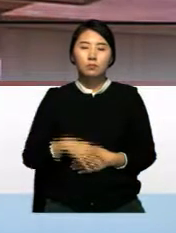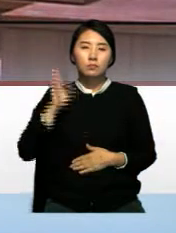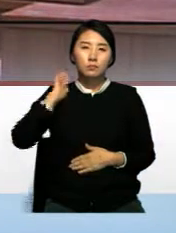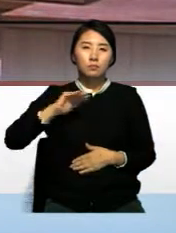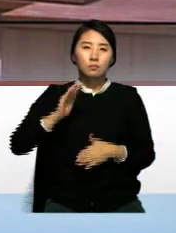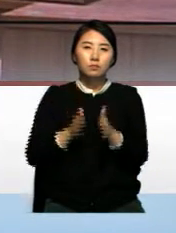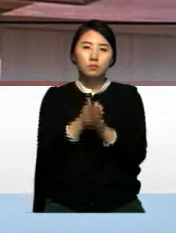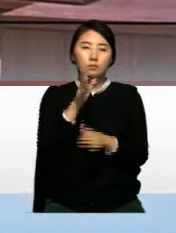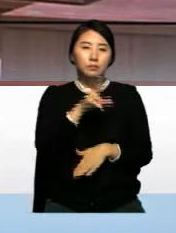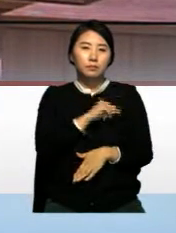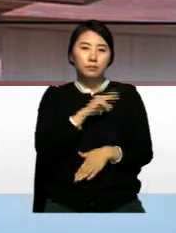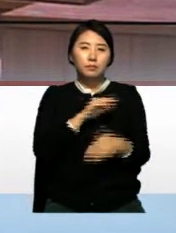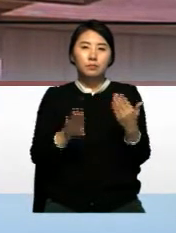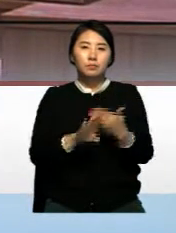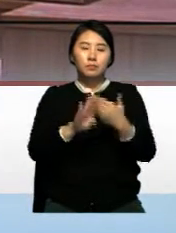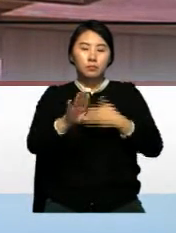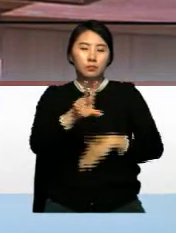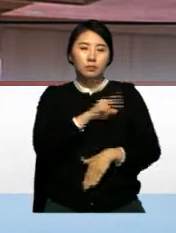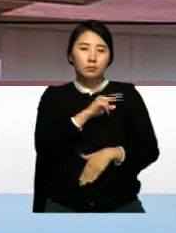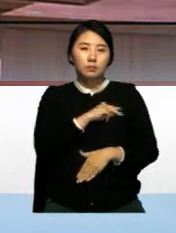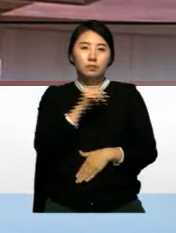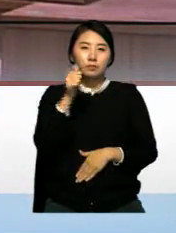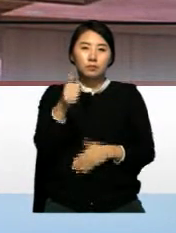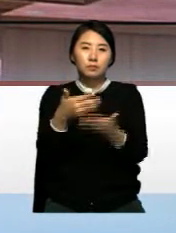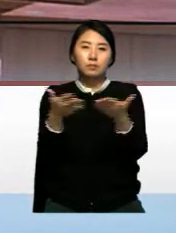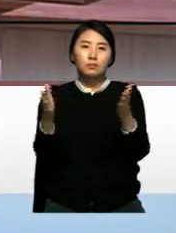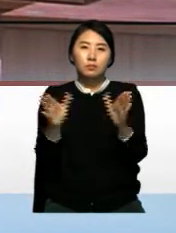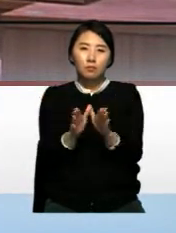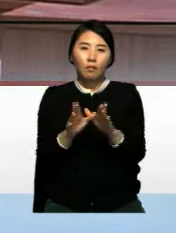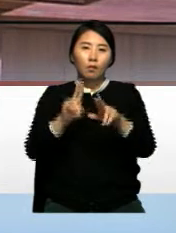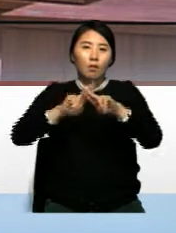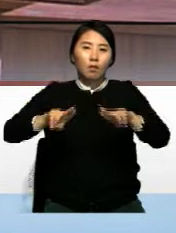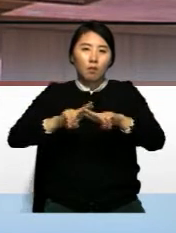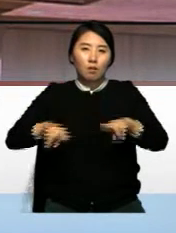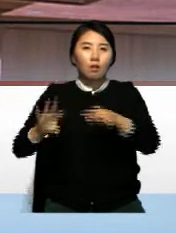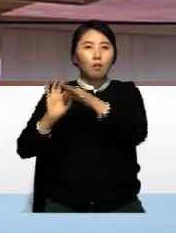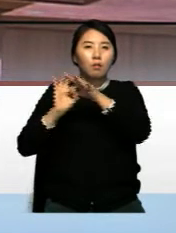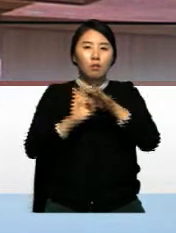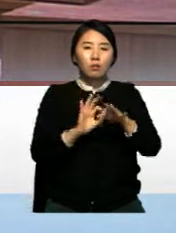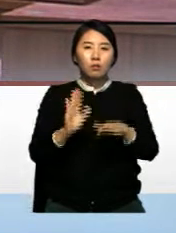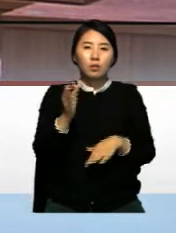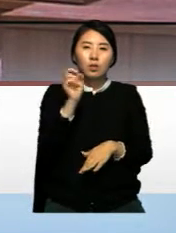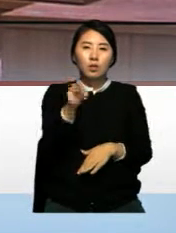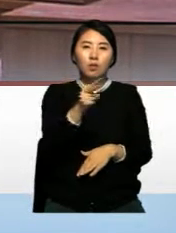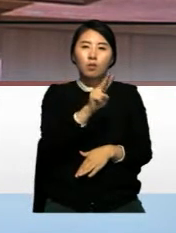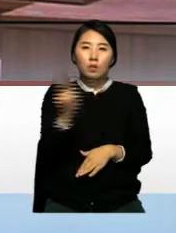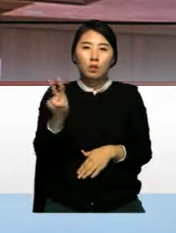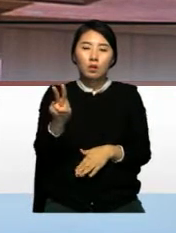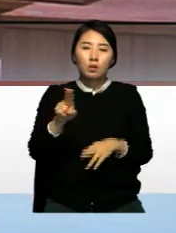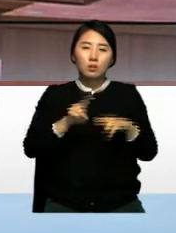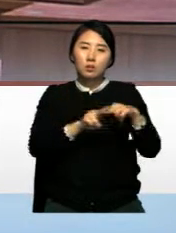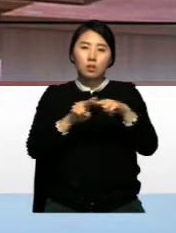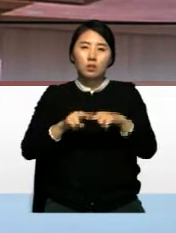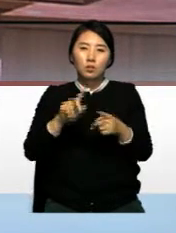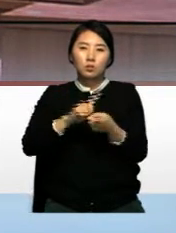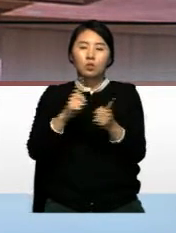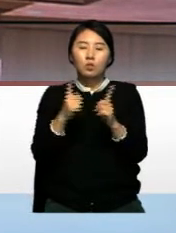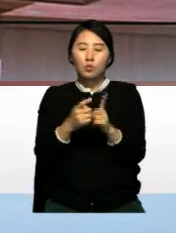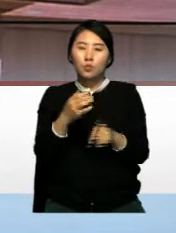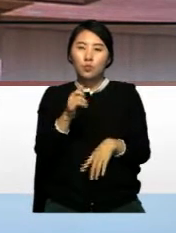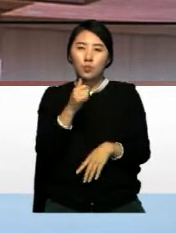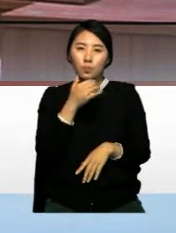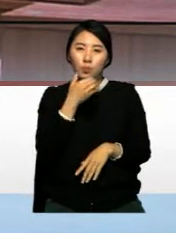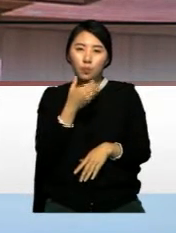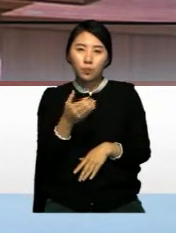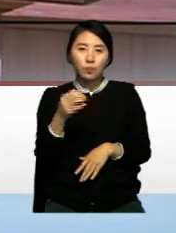의정부시의회 가 후방 계의 상단 선출을 놓고 파행이 계속되고 있습니다 여야가 의장 자리를 놓고 서로 양보할